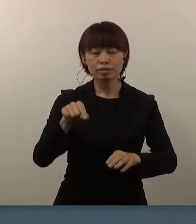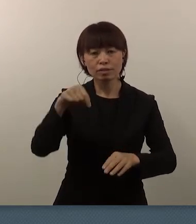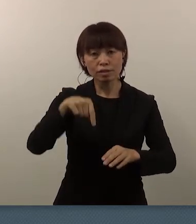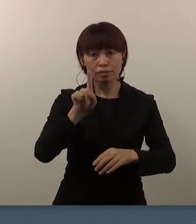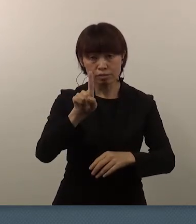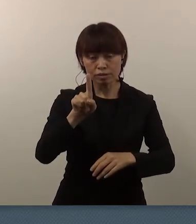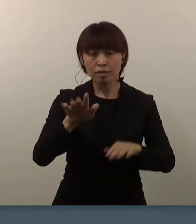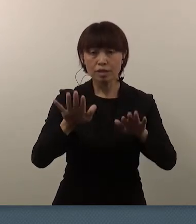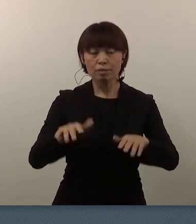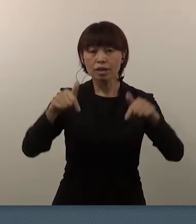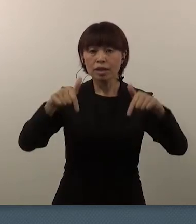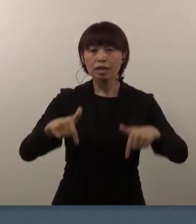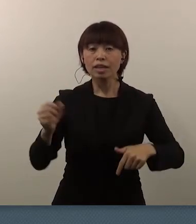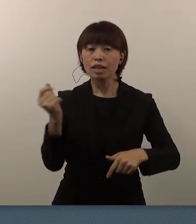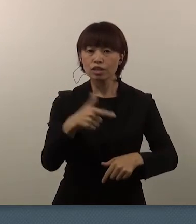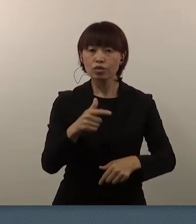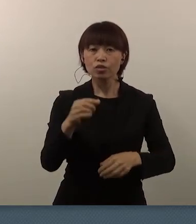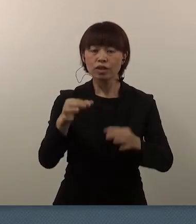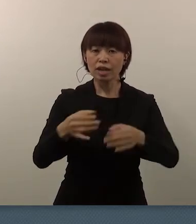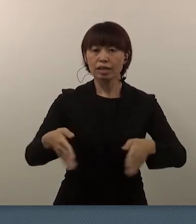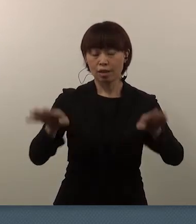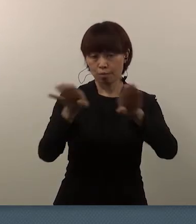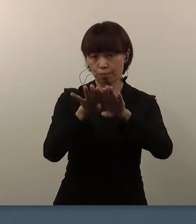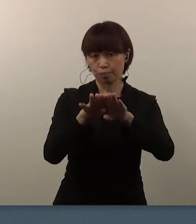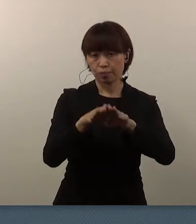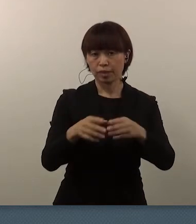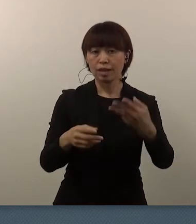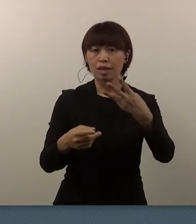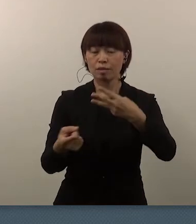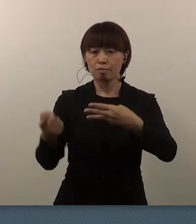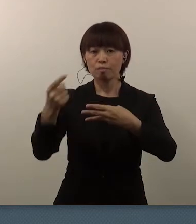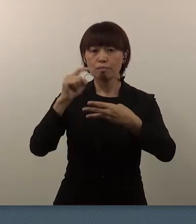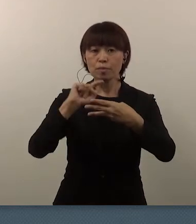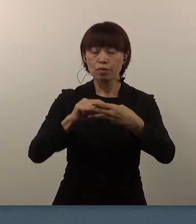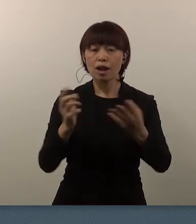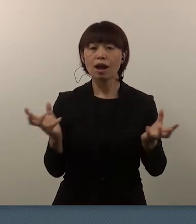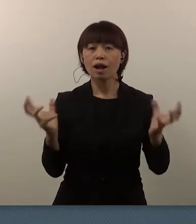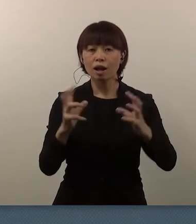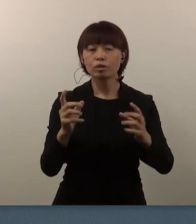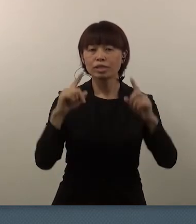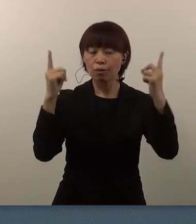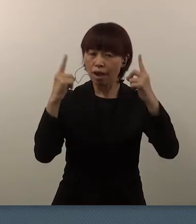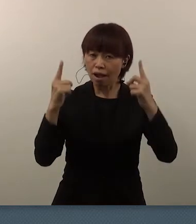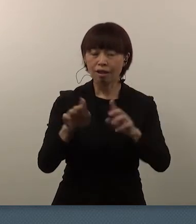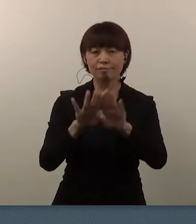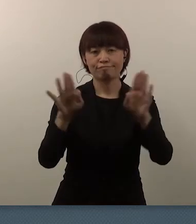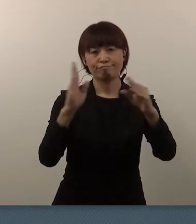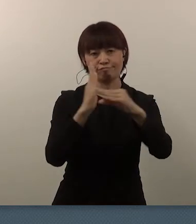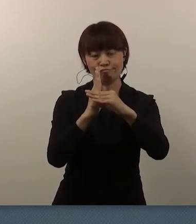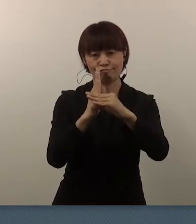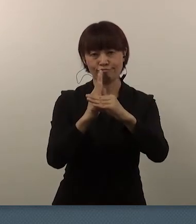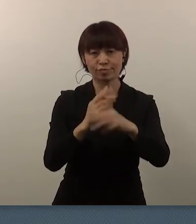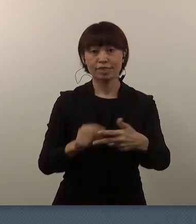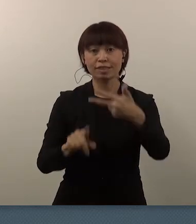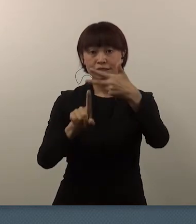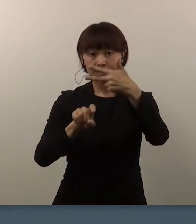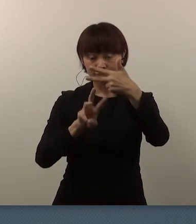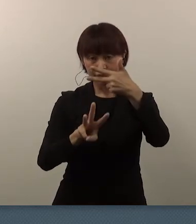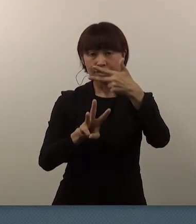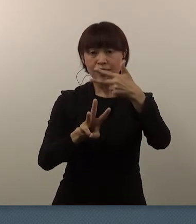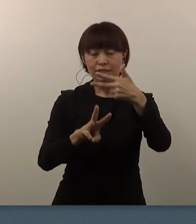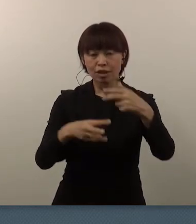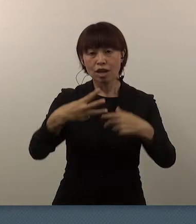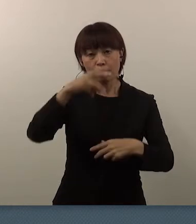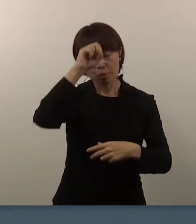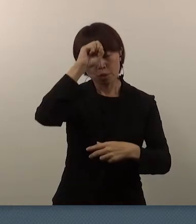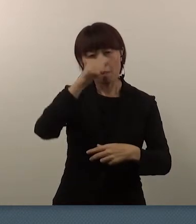百貨店で三浦かぼちゃフェアを開催しています。13日金曜日には未病改善ヒーロー未病